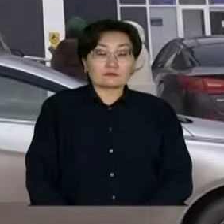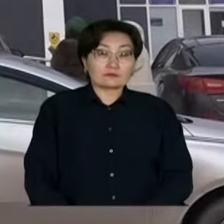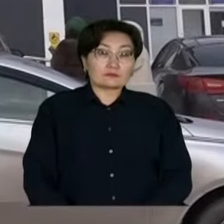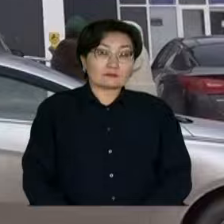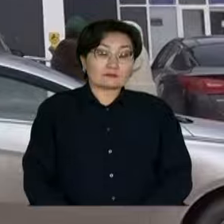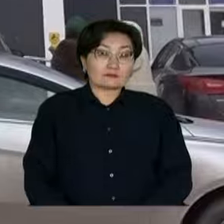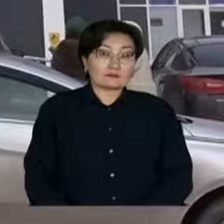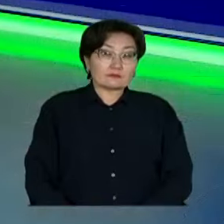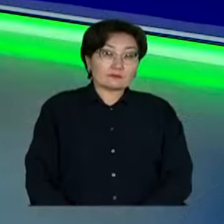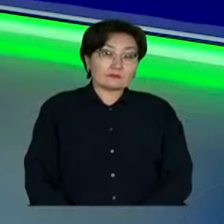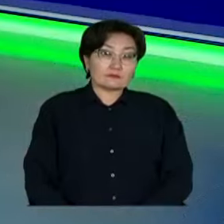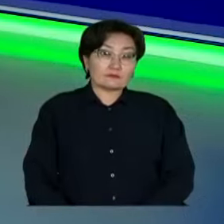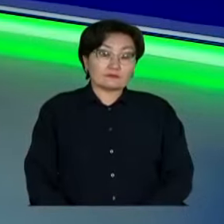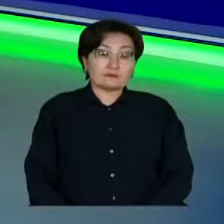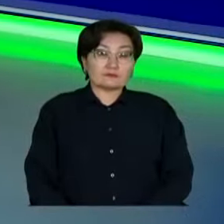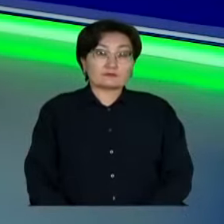Ақмола облысынан.